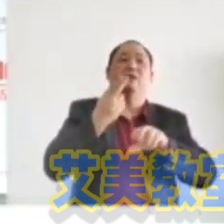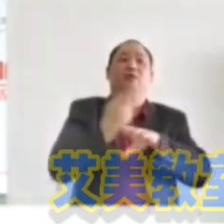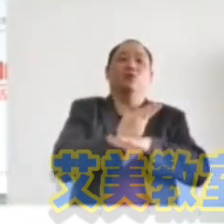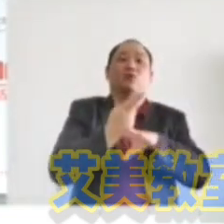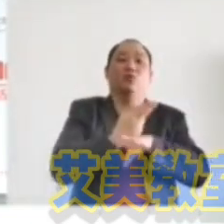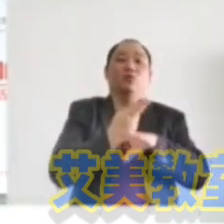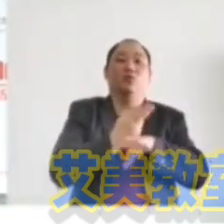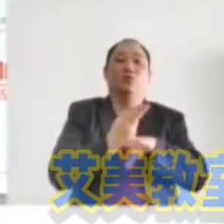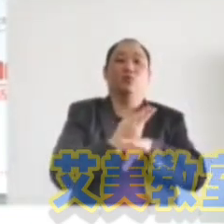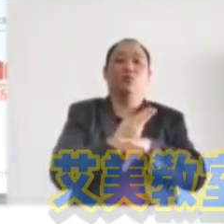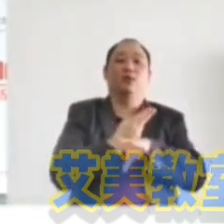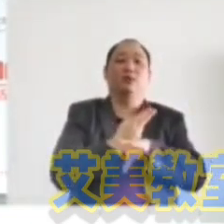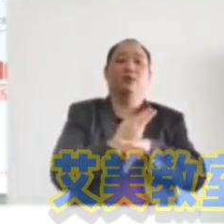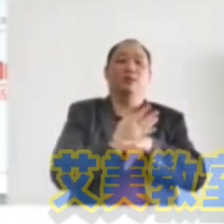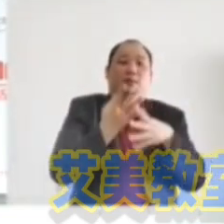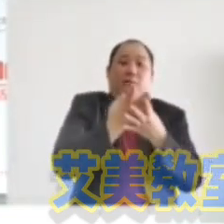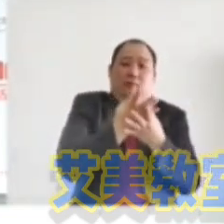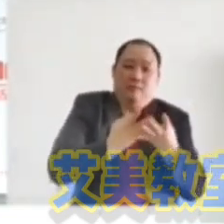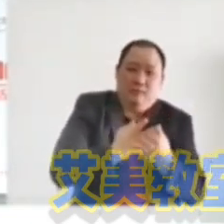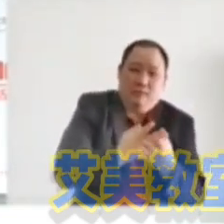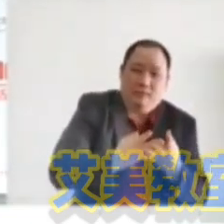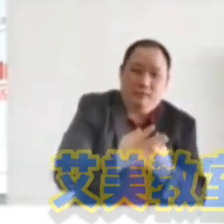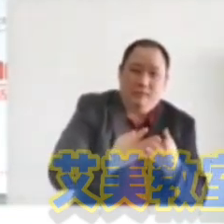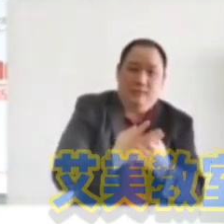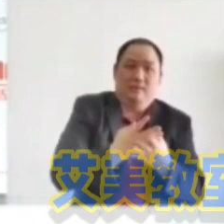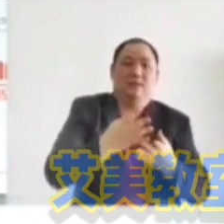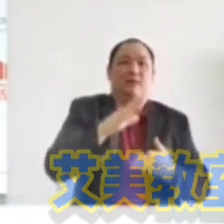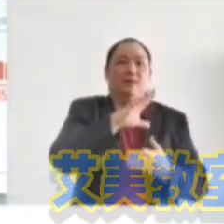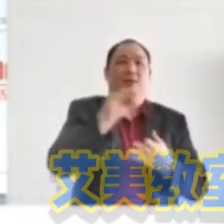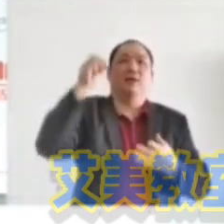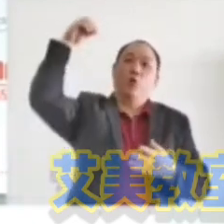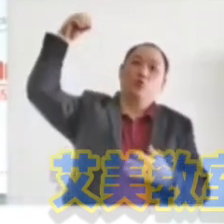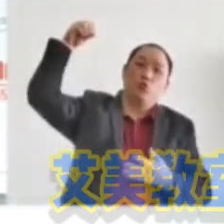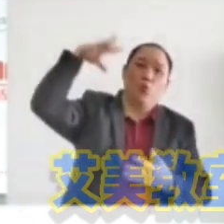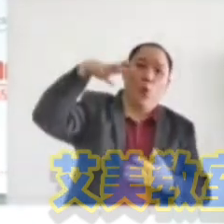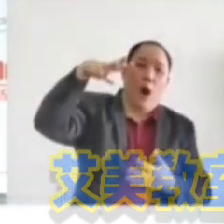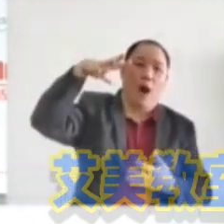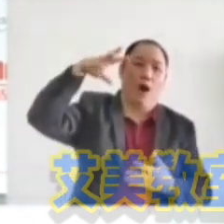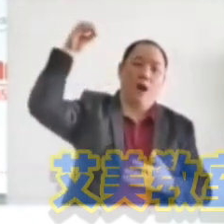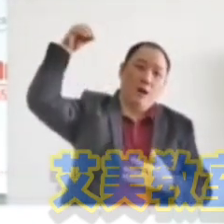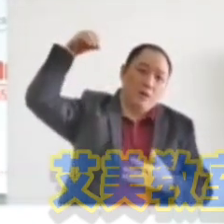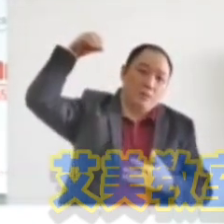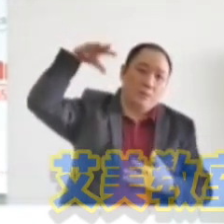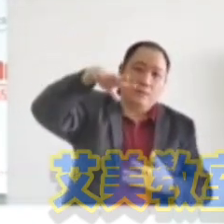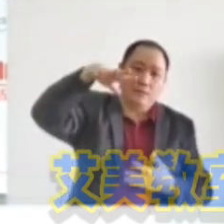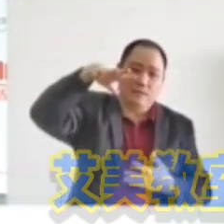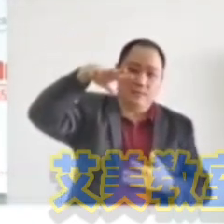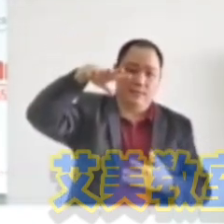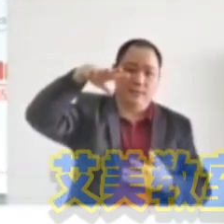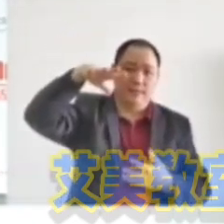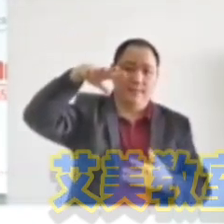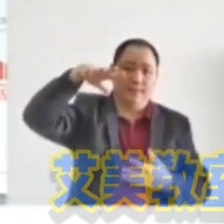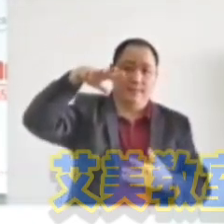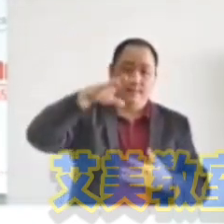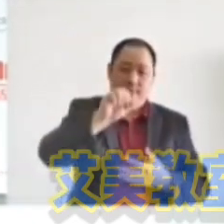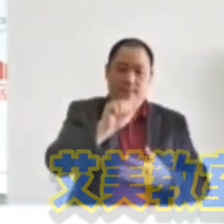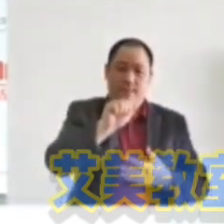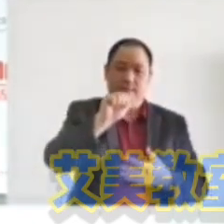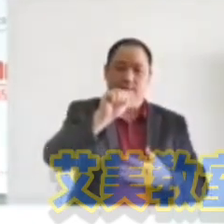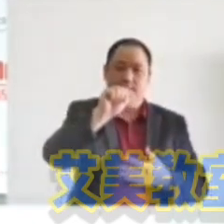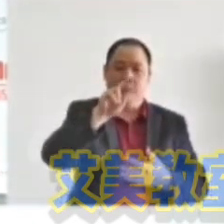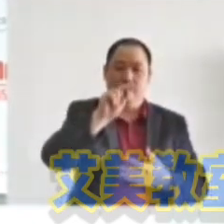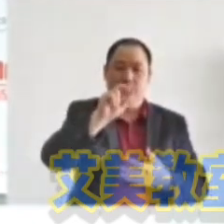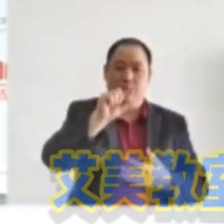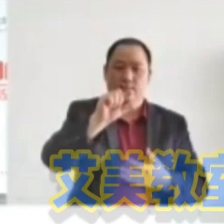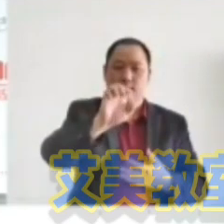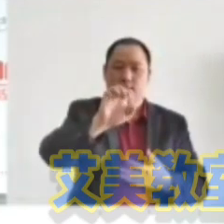术。那这个伽马放射线技术就是一道光，非常强的光，会把这个当归的这个物质